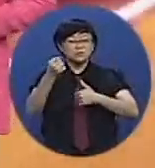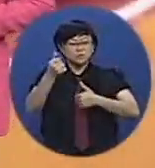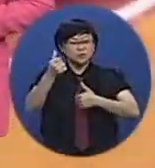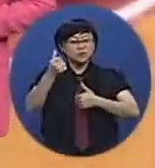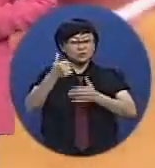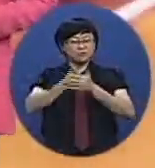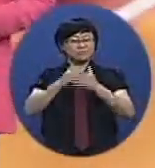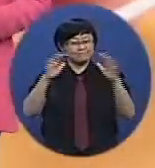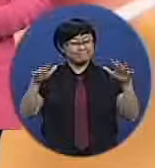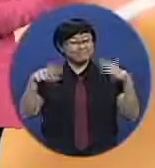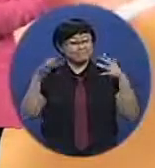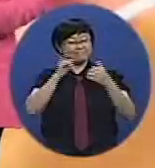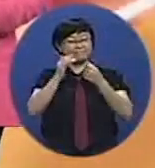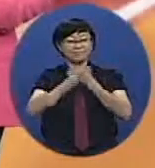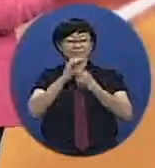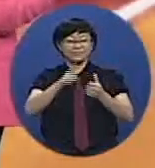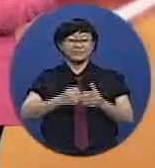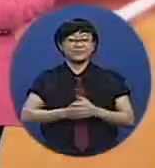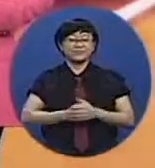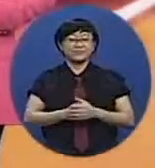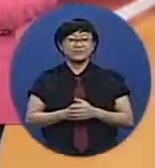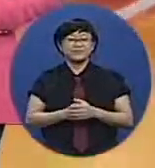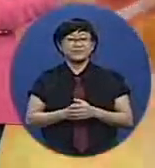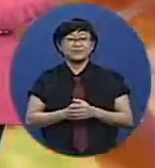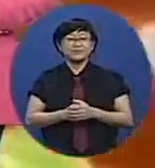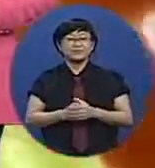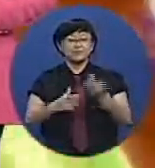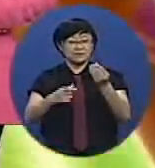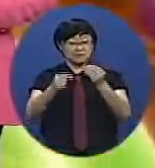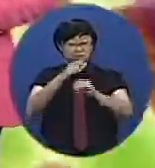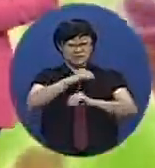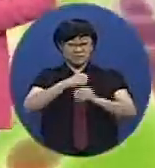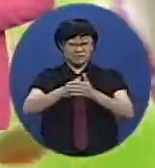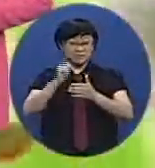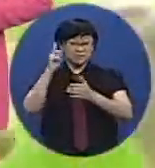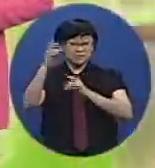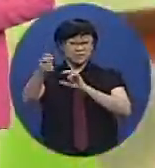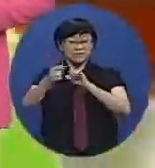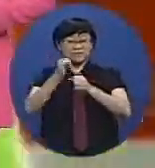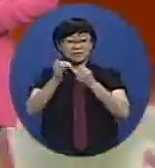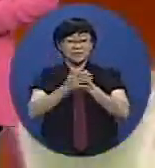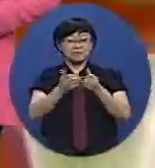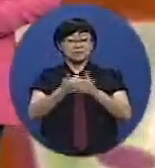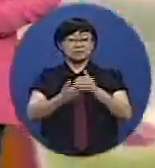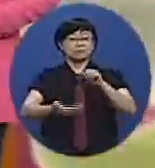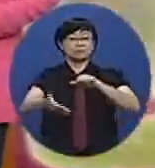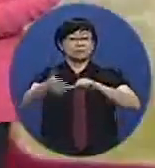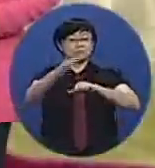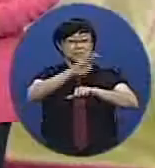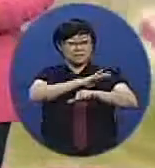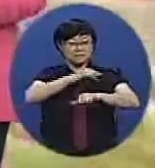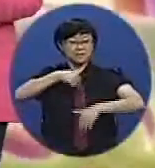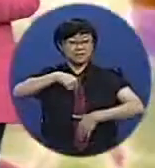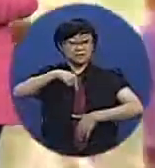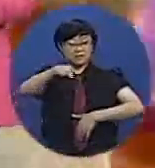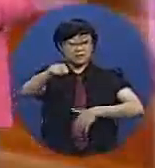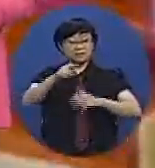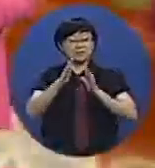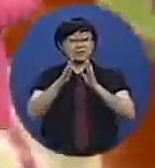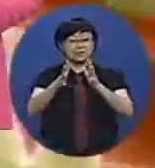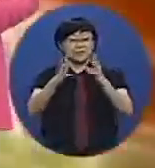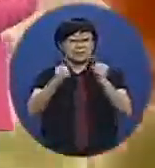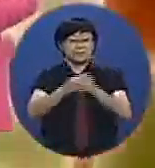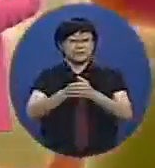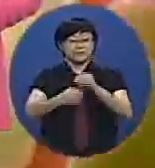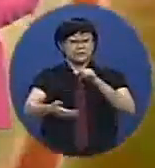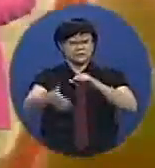선선해졌어요. 예, 달라졌어요. 네. 뭐 추석도 가까우니까 네. 벌초 가는 분들이 많이 계실 텐데요. 네.